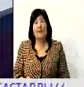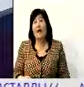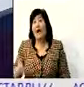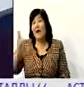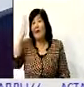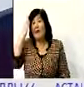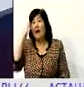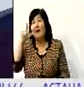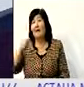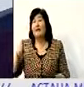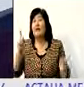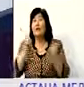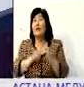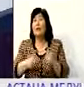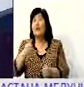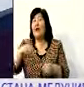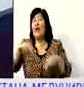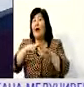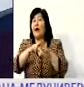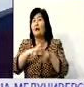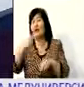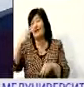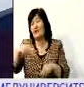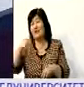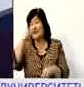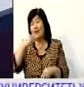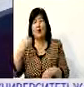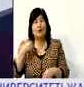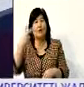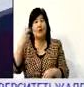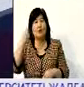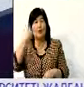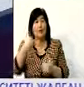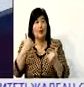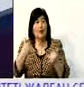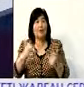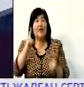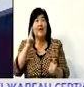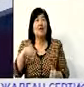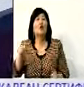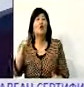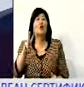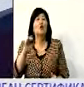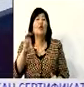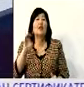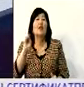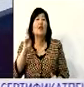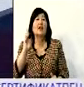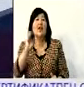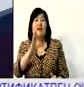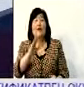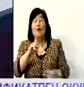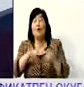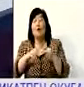таланттарды тоғыстырған байқау. Астана қаласының 20 және Қызылорданың 200 жылдығына орай ұйымдастырылған Кеңес Дүйсекеев атындағы республикалық туған жер